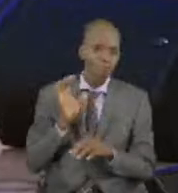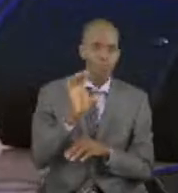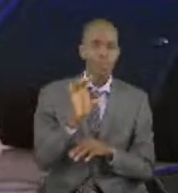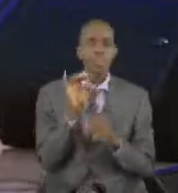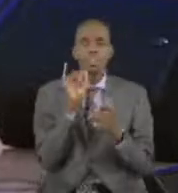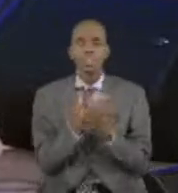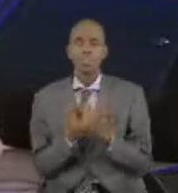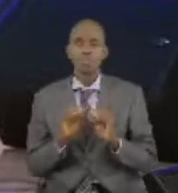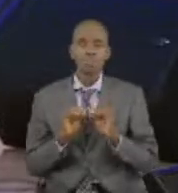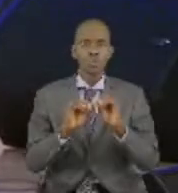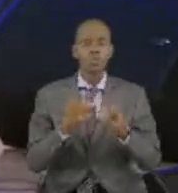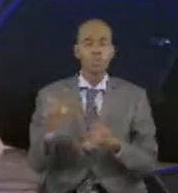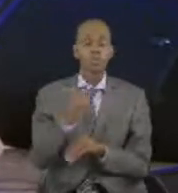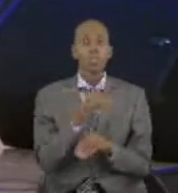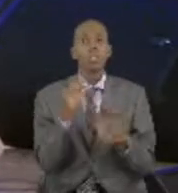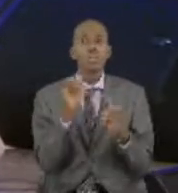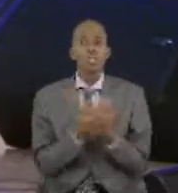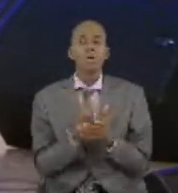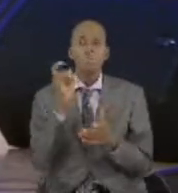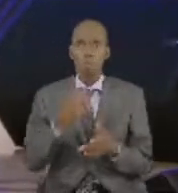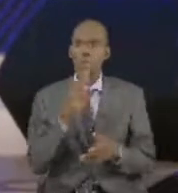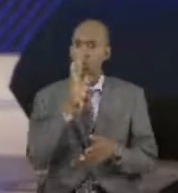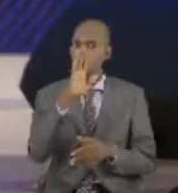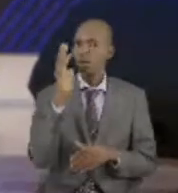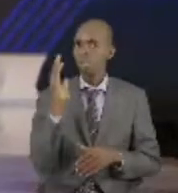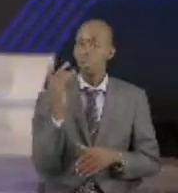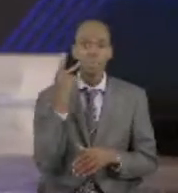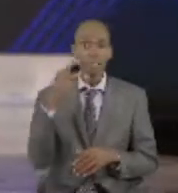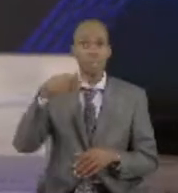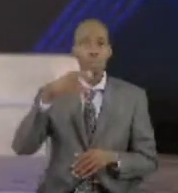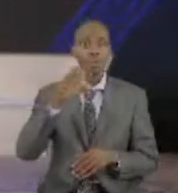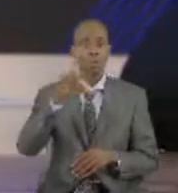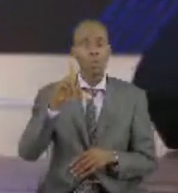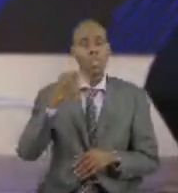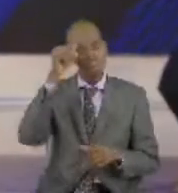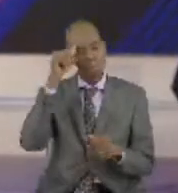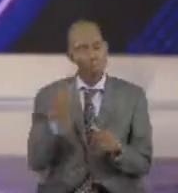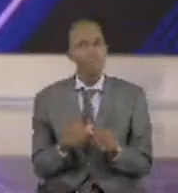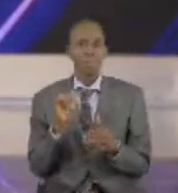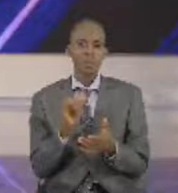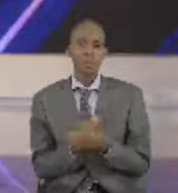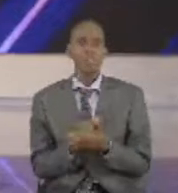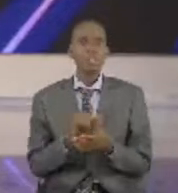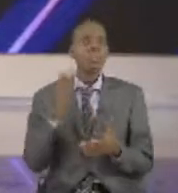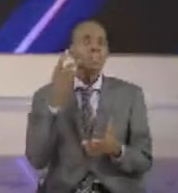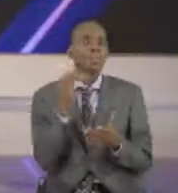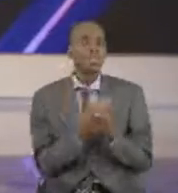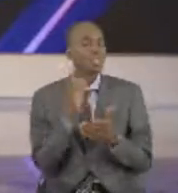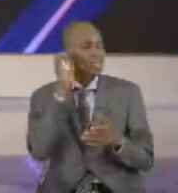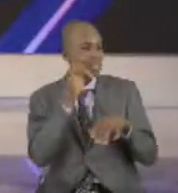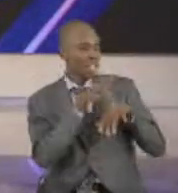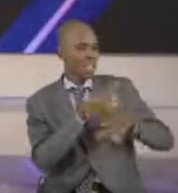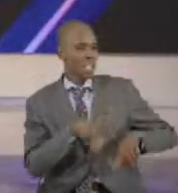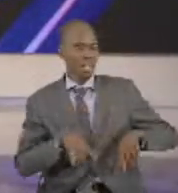temps-là? Cela devait être le témoignage. Pour l'apôtre Paul, la période primaire de conversion et de conviction, il n'y avait rien